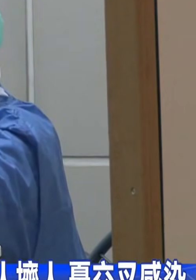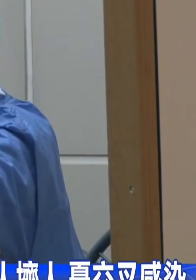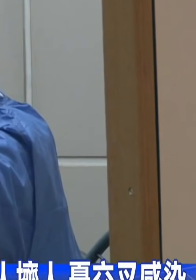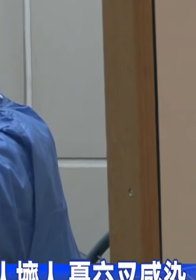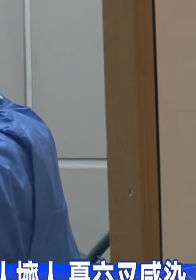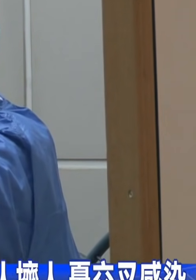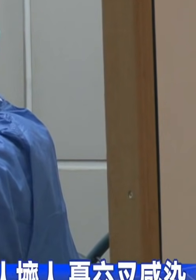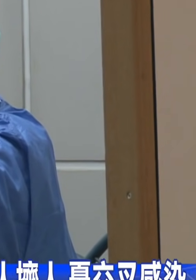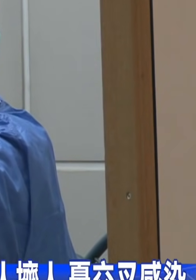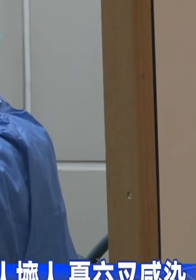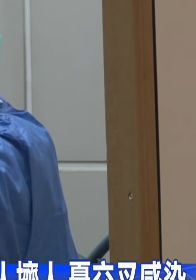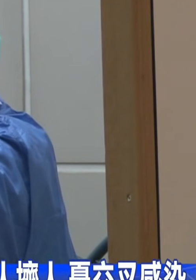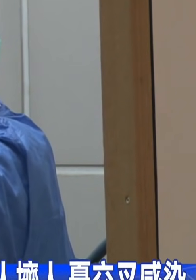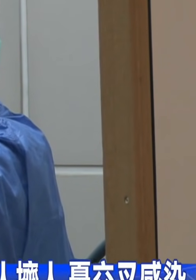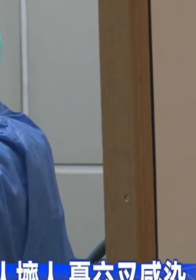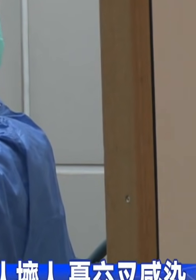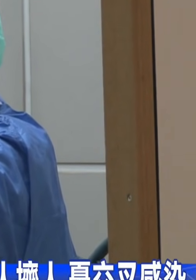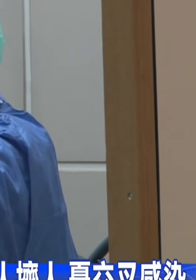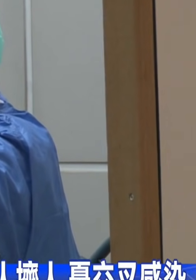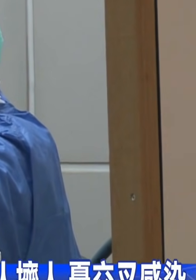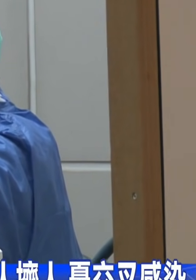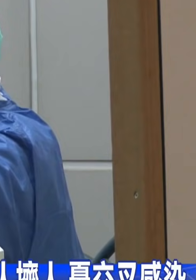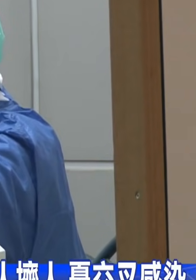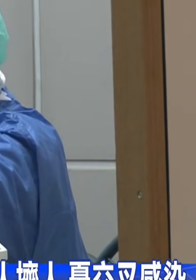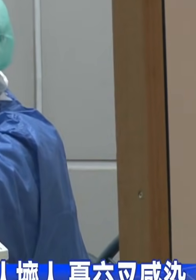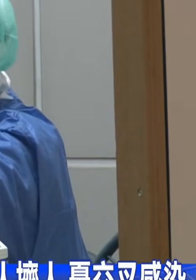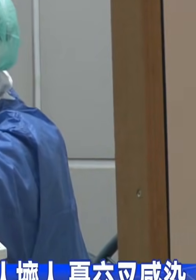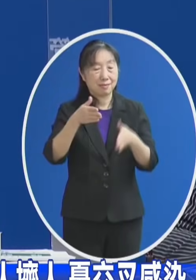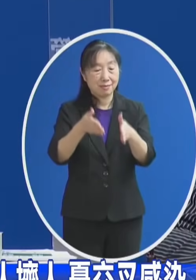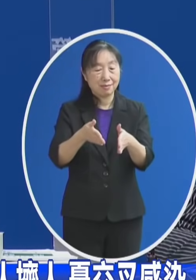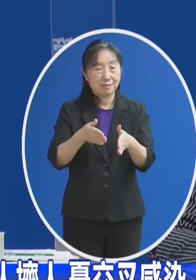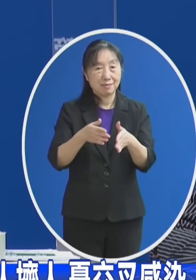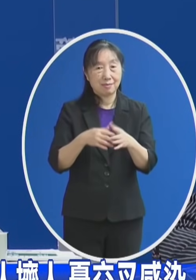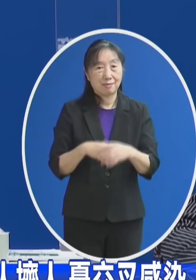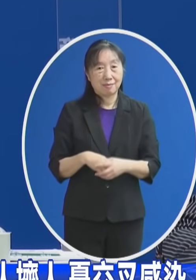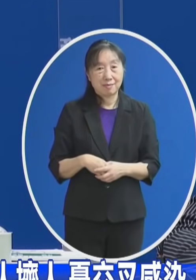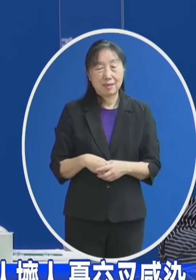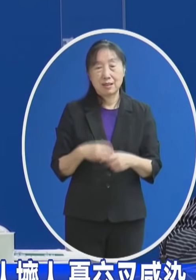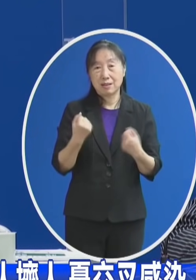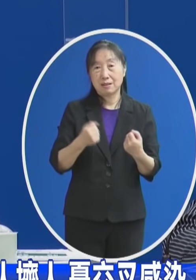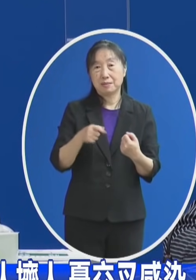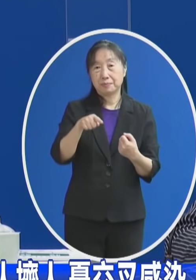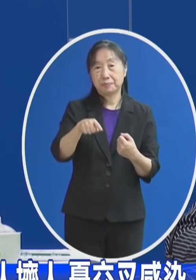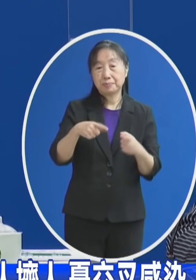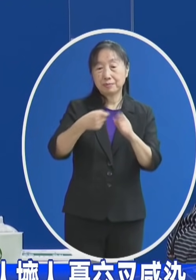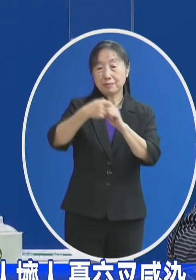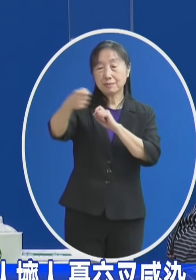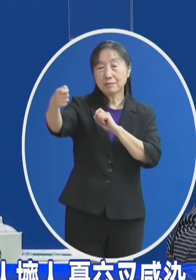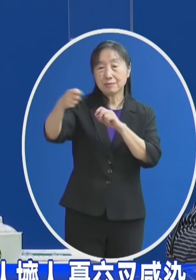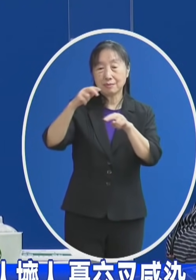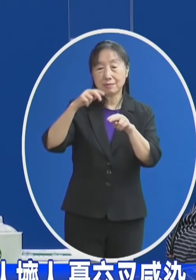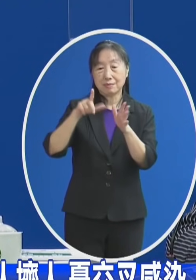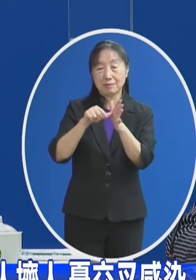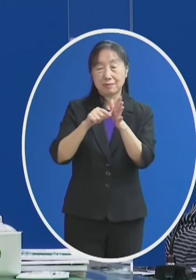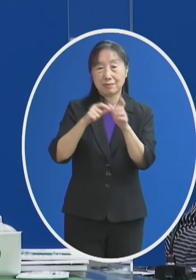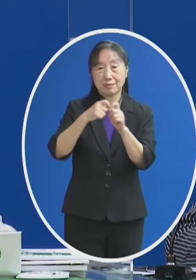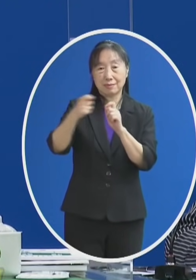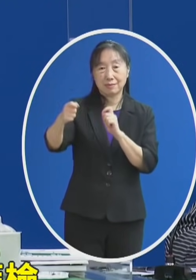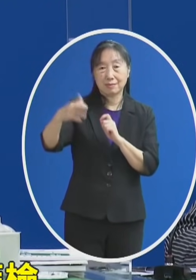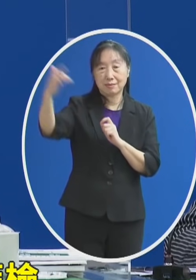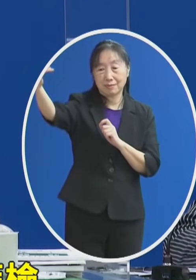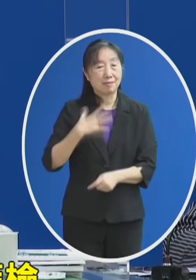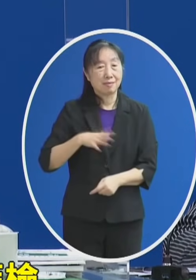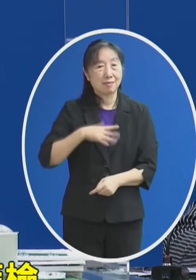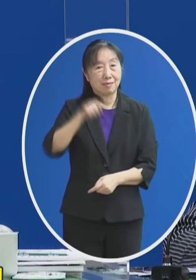单一航班，桃园机场没有做，指挥中心这么说： 说我们现在在做长程航班的这个筛检。那都